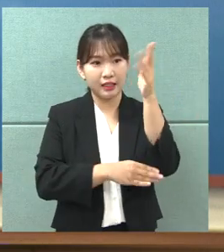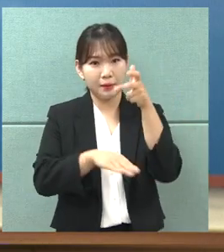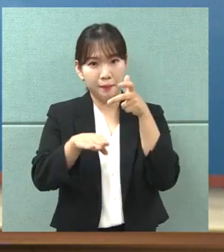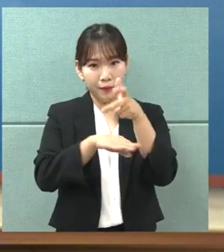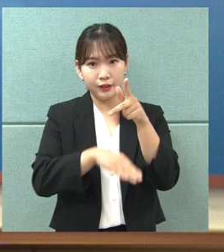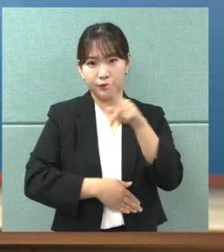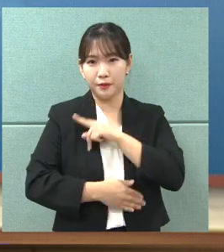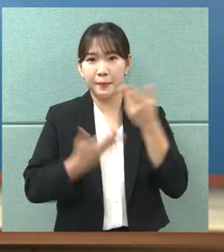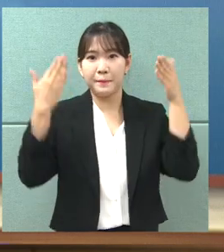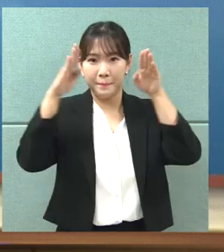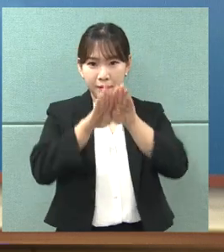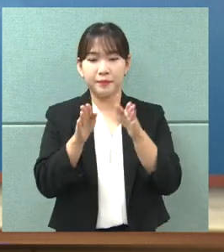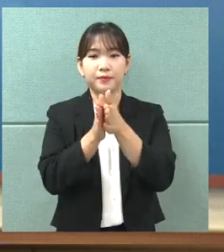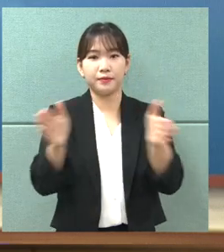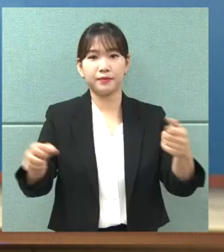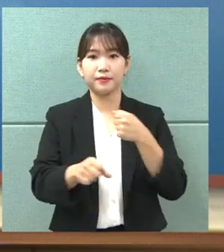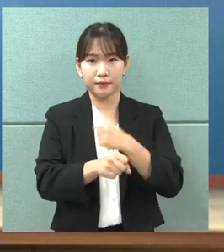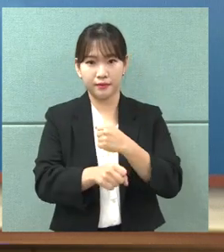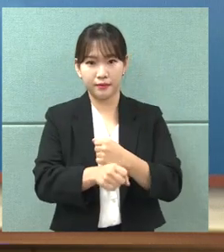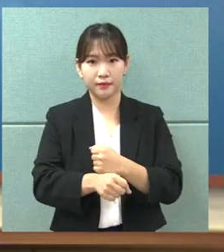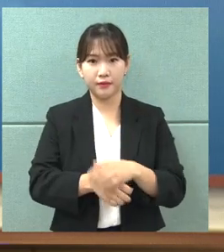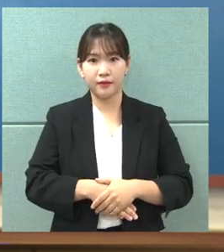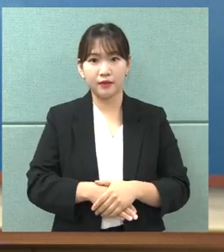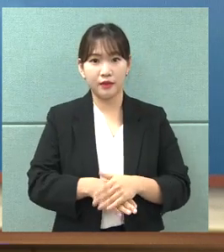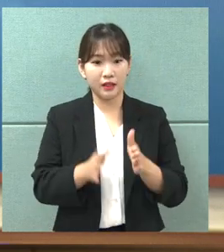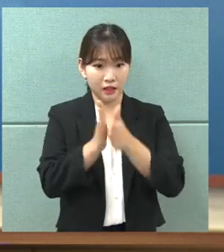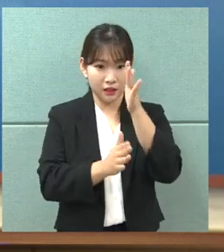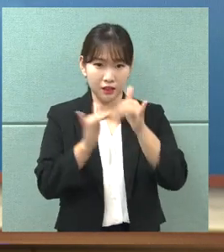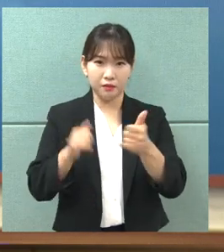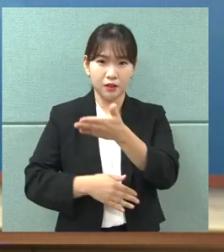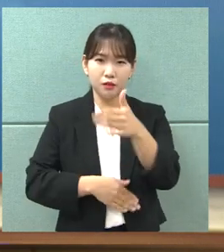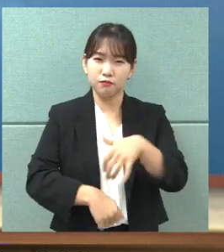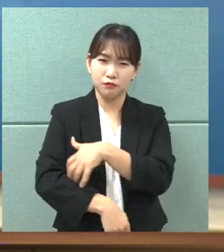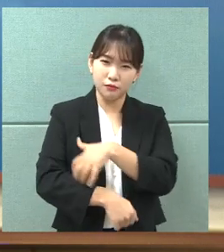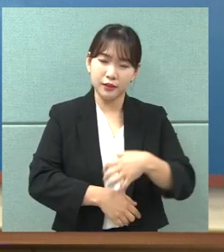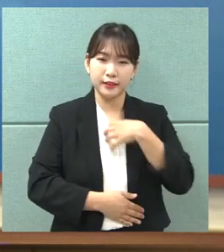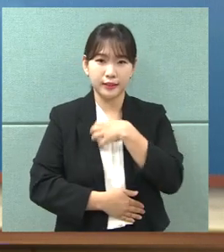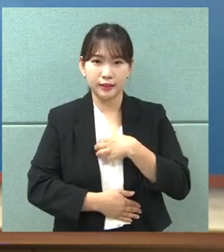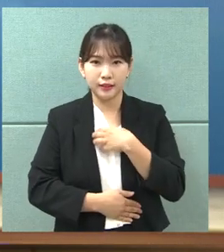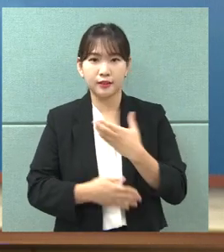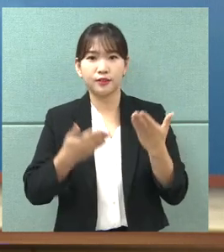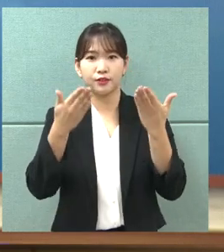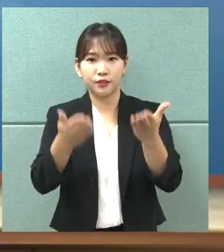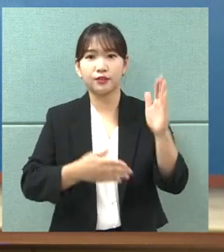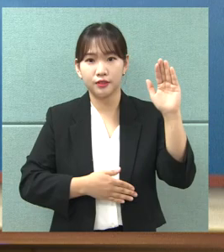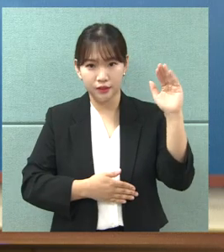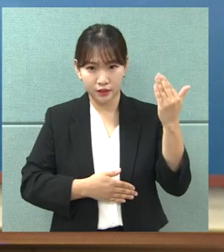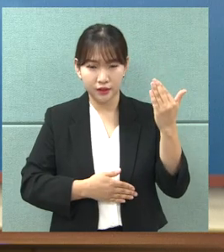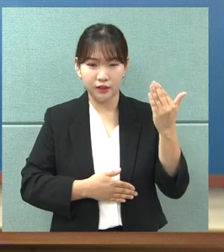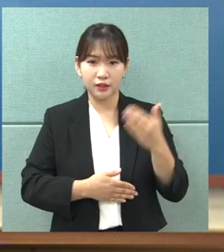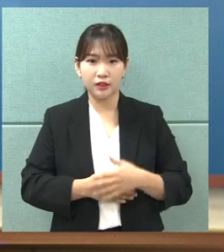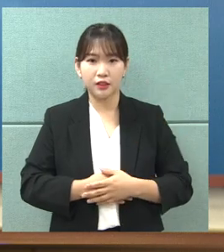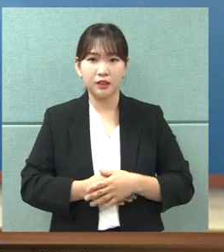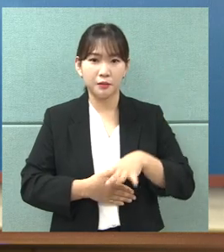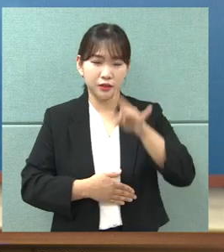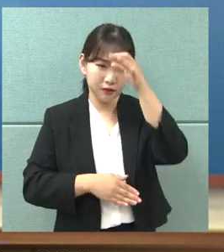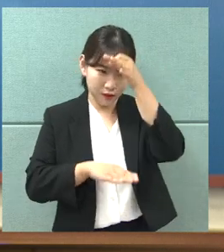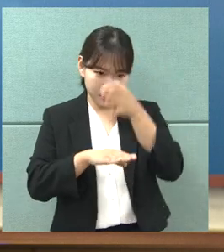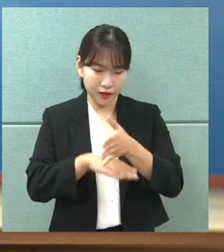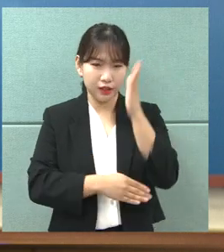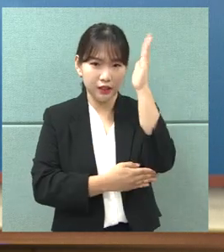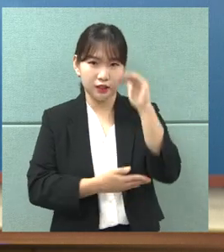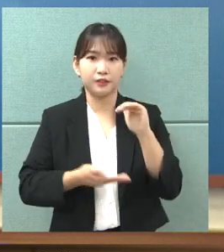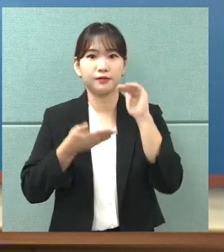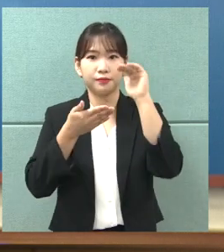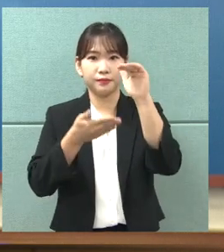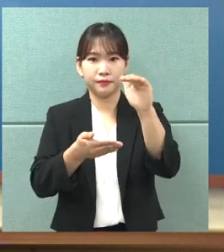시내버스 노조가 파업을 시작했습니다 시민 여러분께 불편과 심려를 끼쳐 드리게 되어 먼저